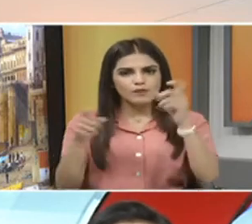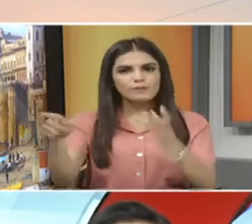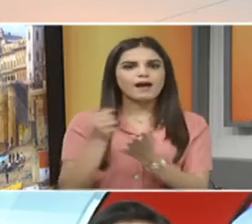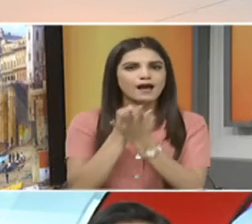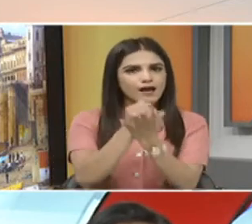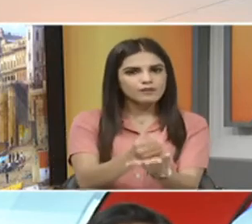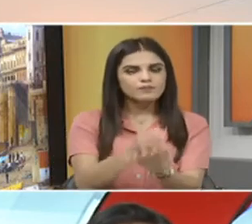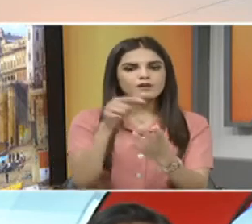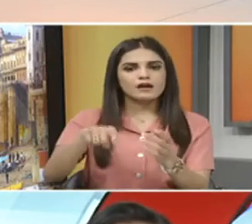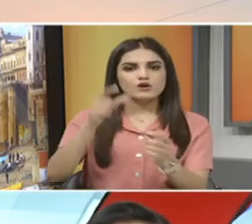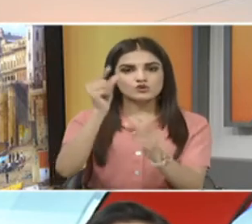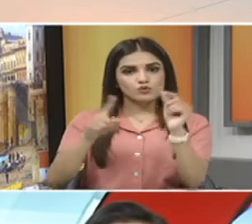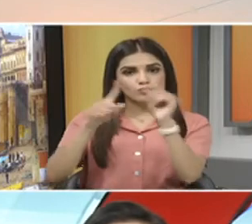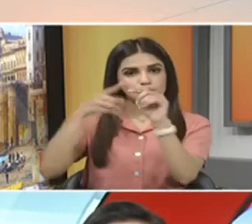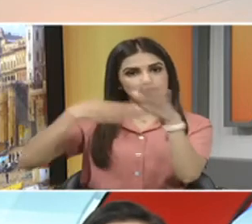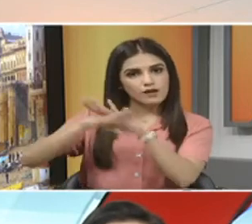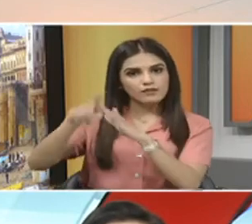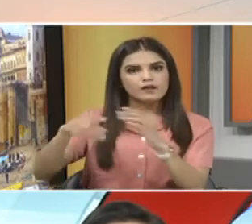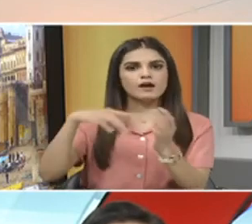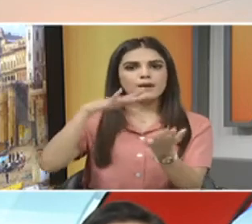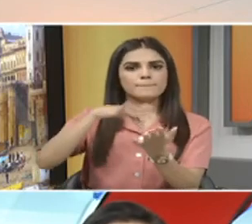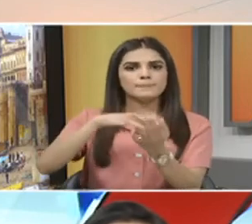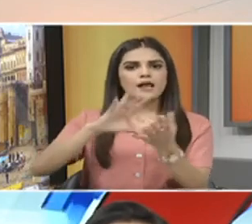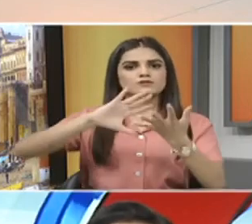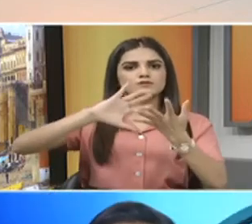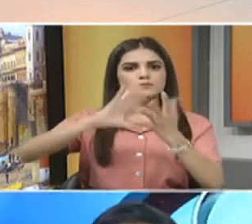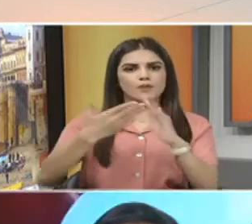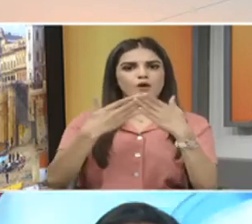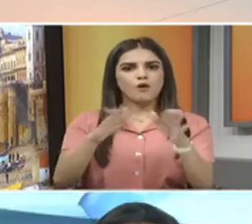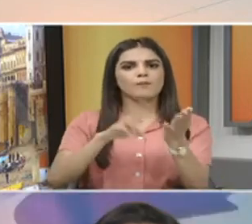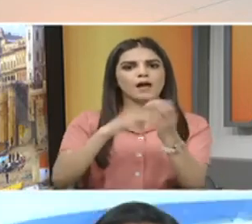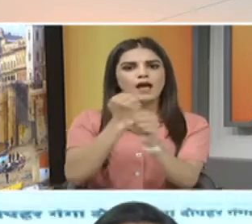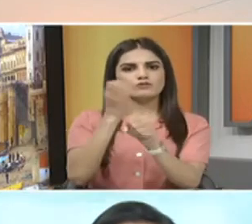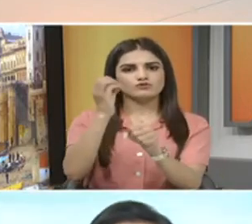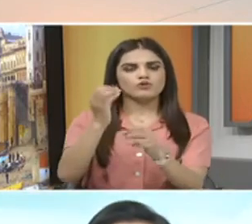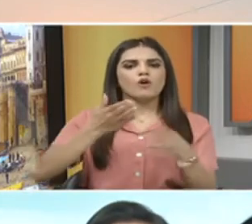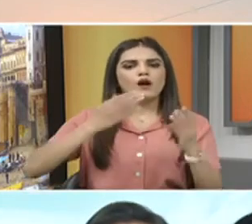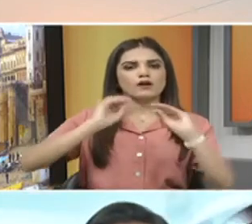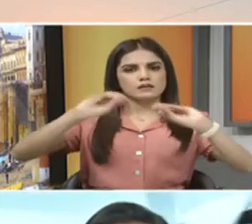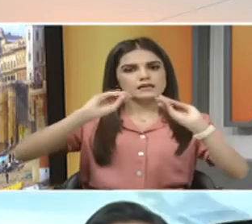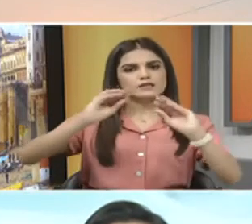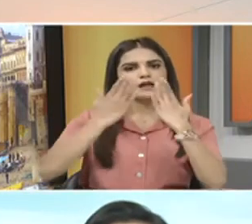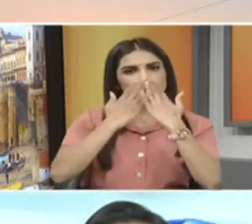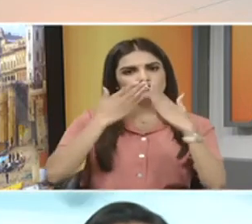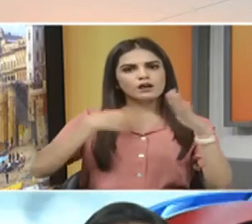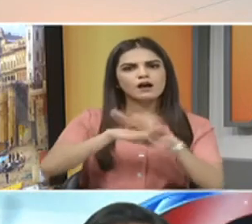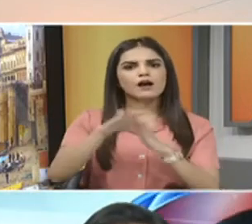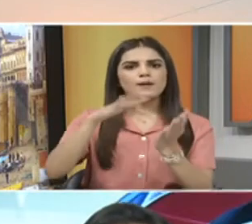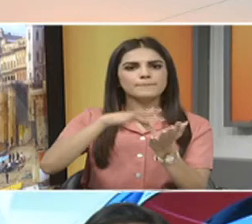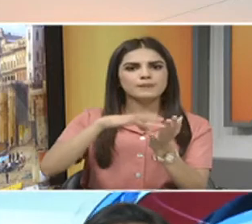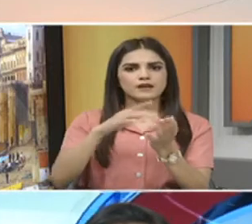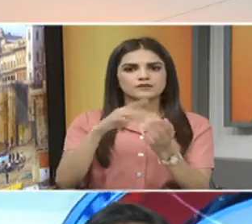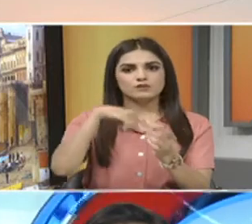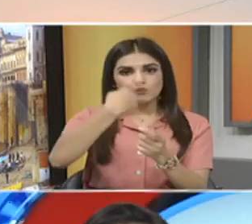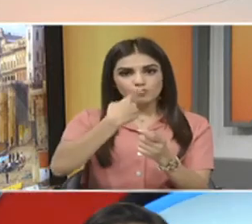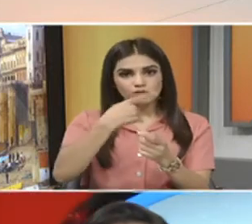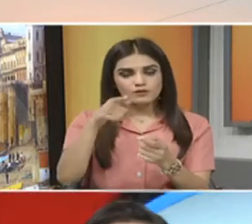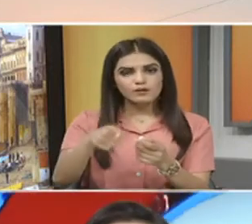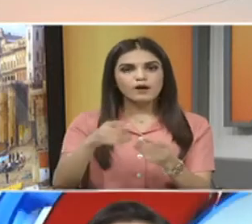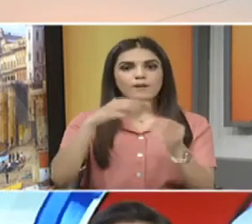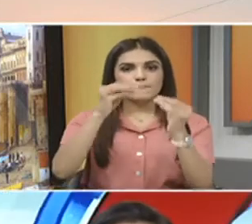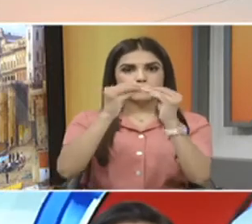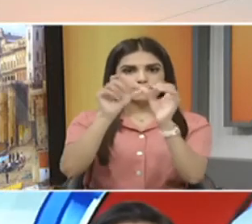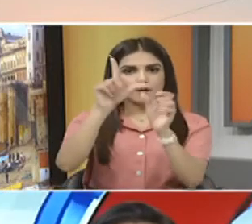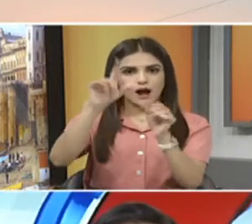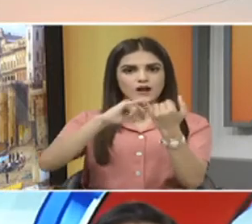मदद के लिए प्रदेश में बाल श्रमिक विद्या योजना की उन्होंने शुरुआत की। बाल श्रम उन्मूलन के लिए